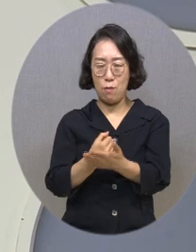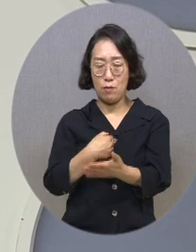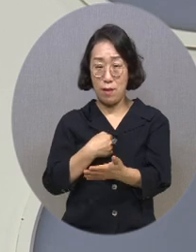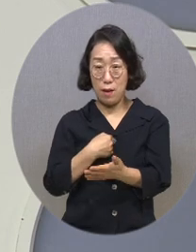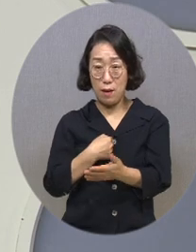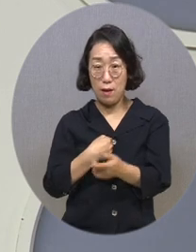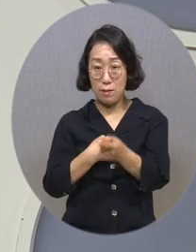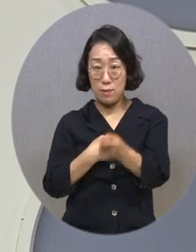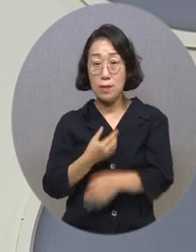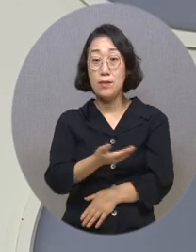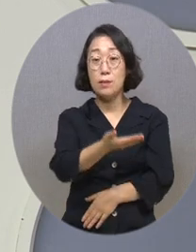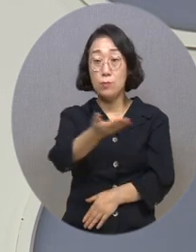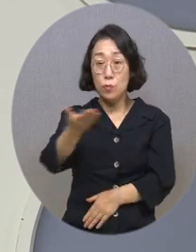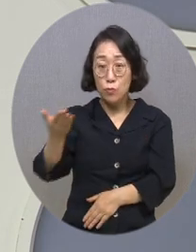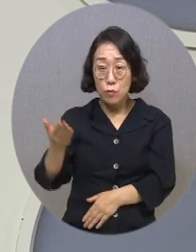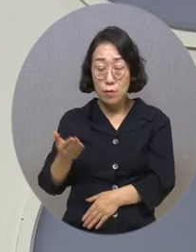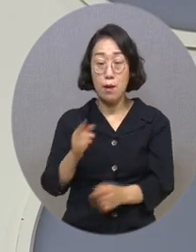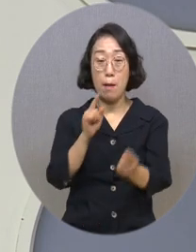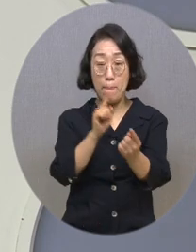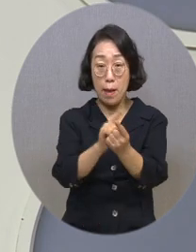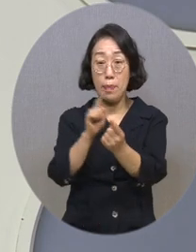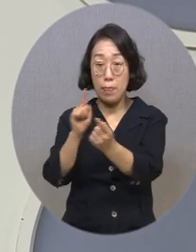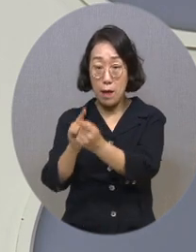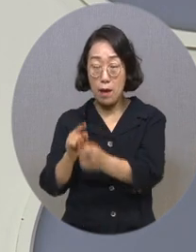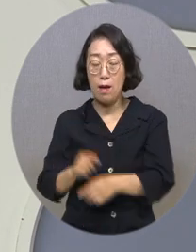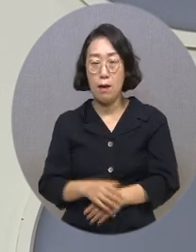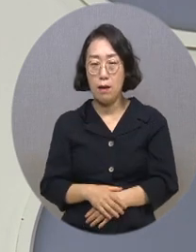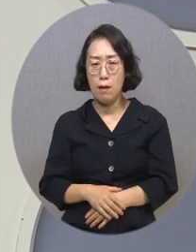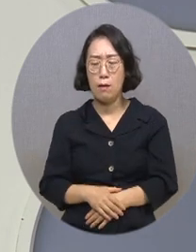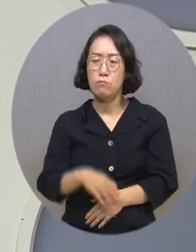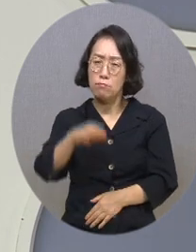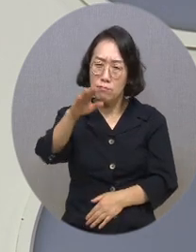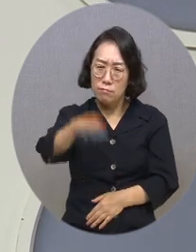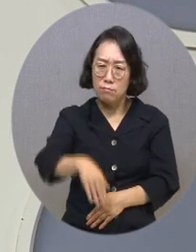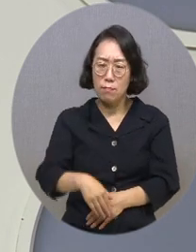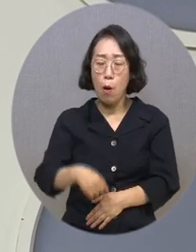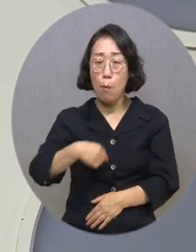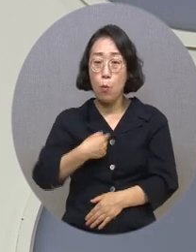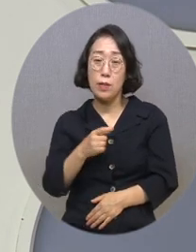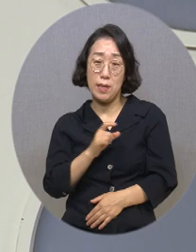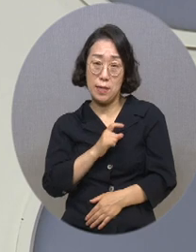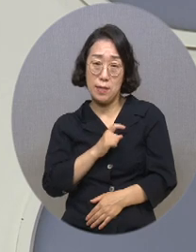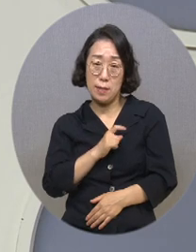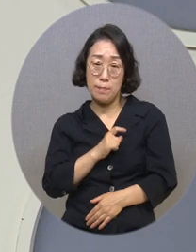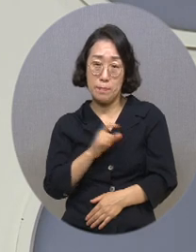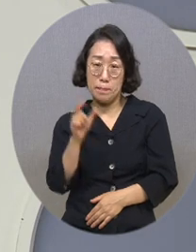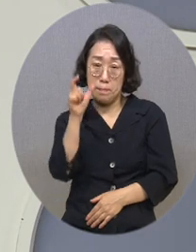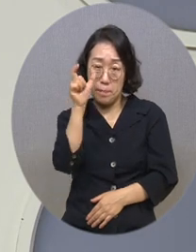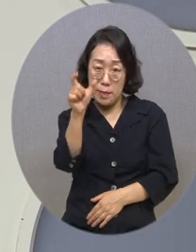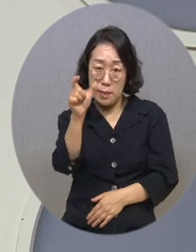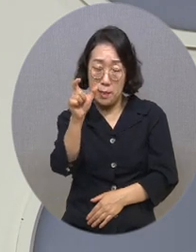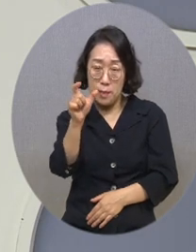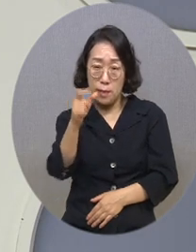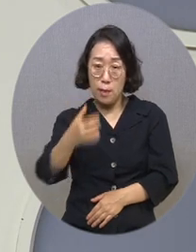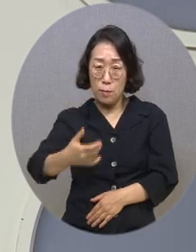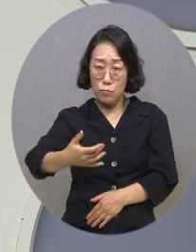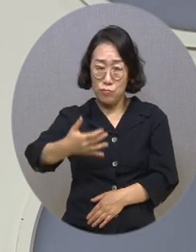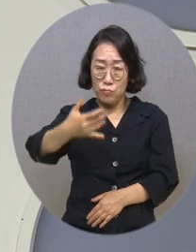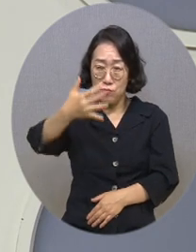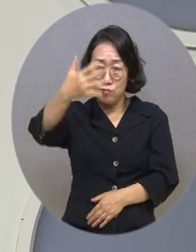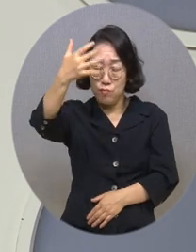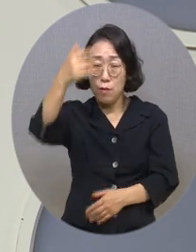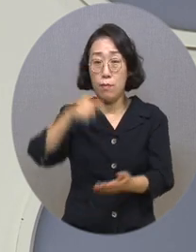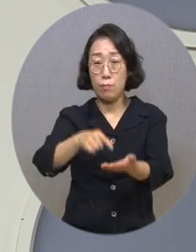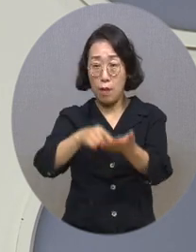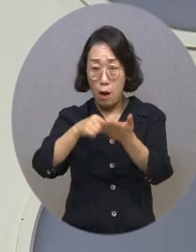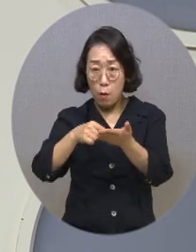일부러 그분들을 찾아가서 제가 아니 본인 이름을 쳤을 때 하나라도 나오게 해드리는 게